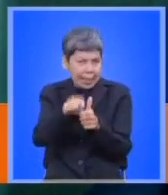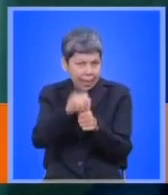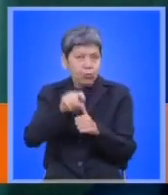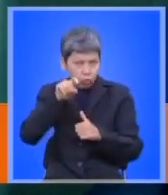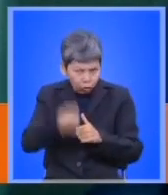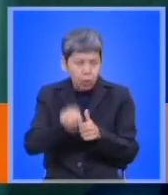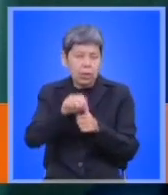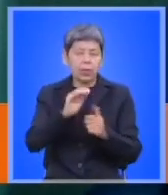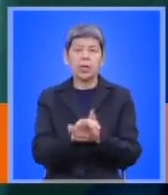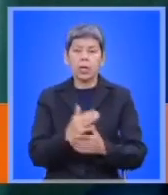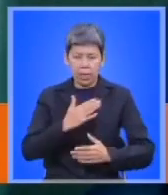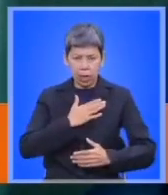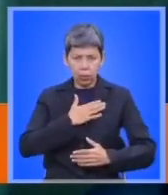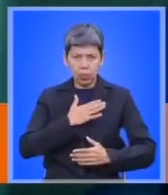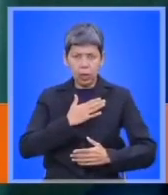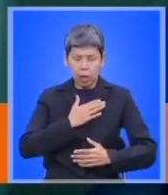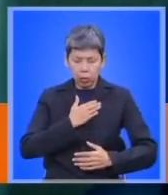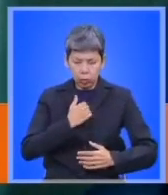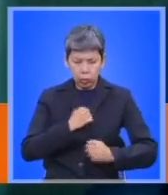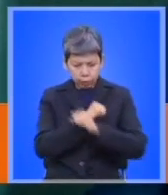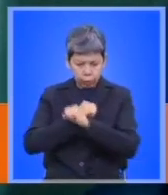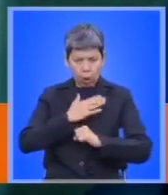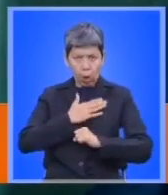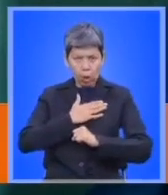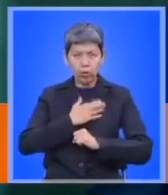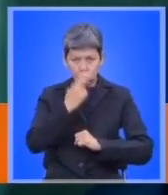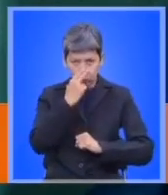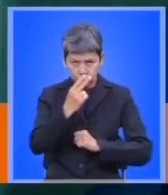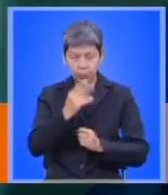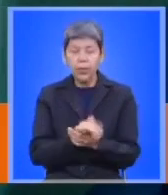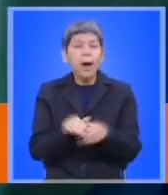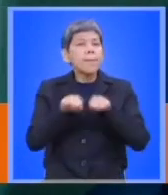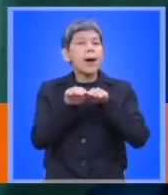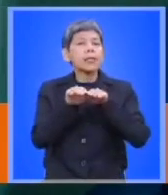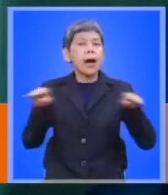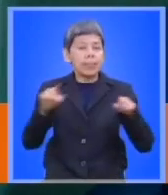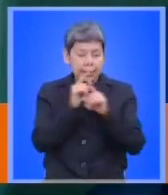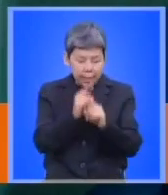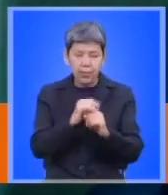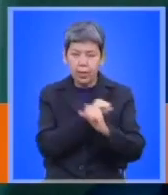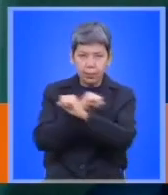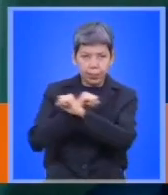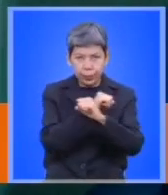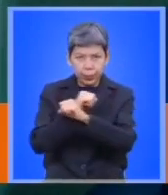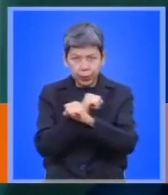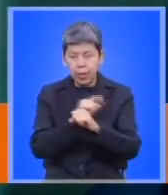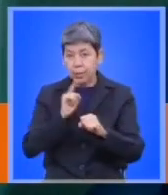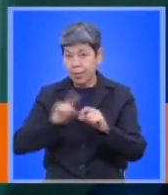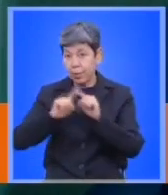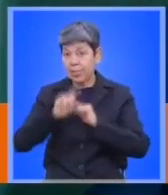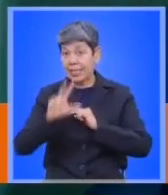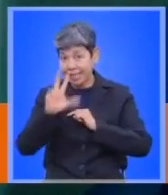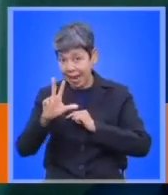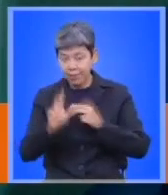การดูแลตัวเองหรือเรียกว่าเซลฟ์ควอรันทีนนี่ก็ตามมาตรฐานนะฮะการป้องกันโรคแบ่งออกเป็น3ระดับ